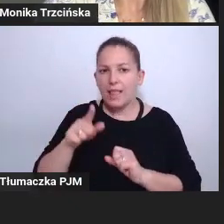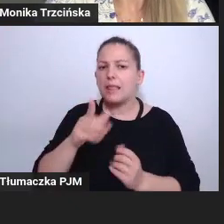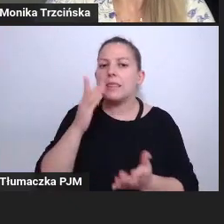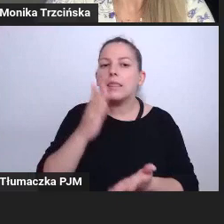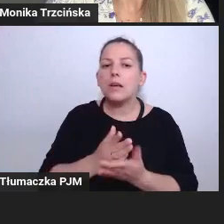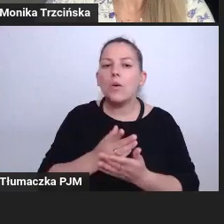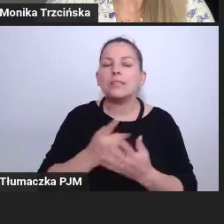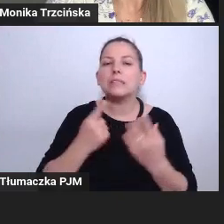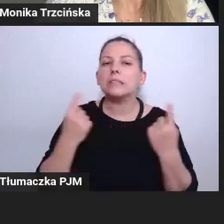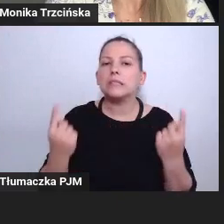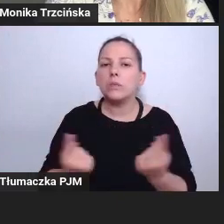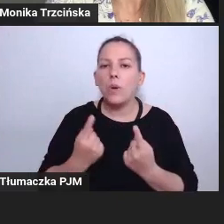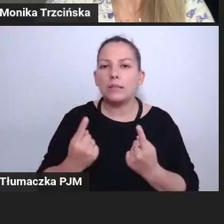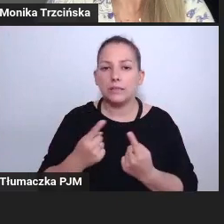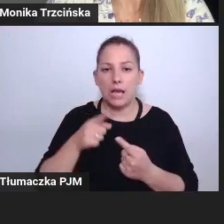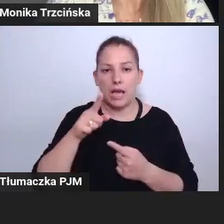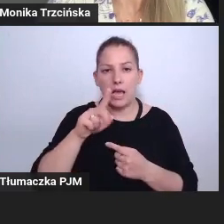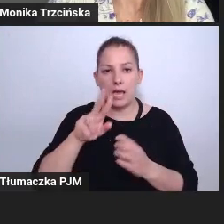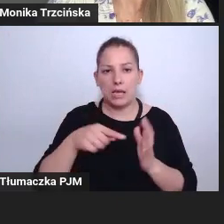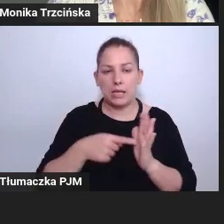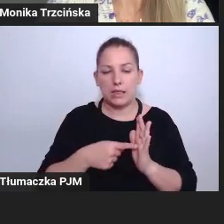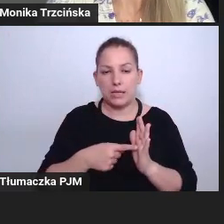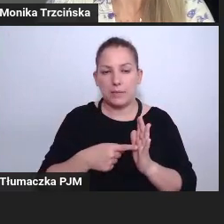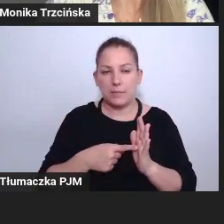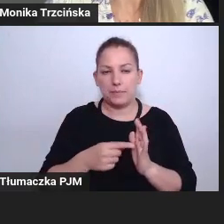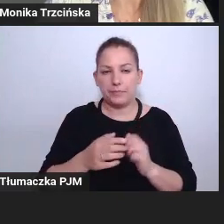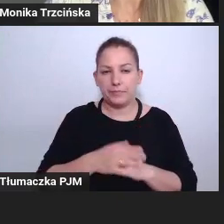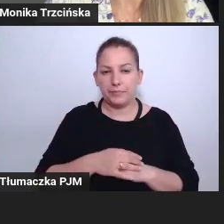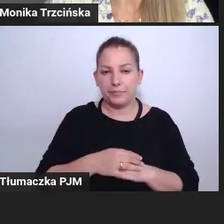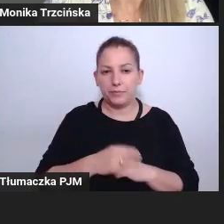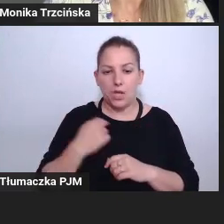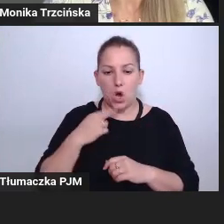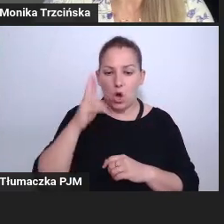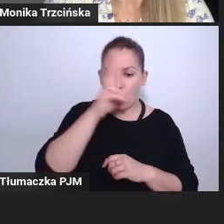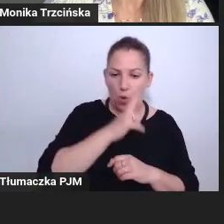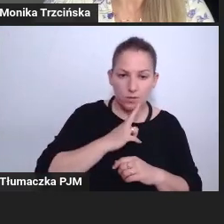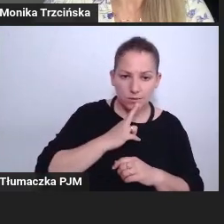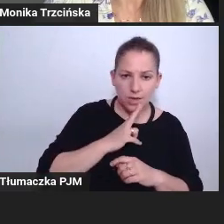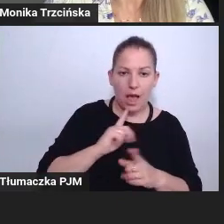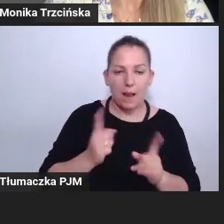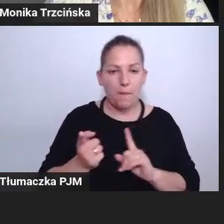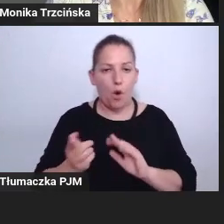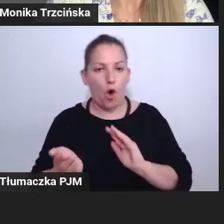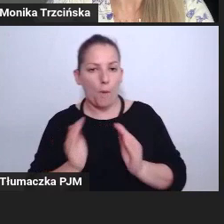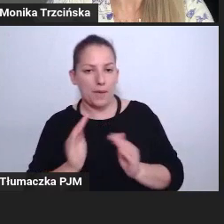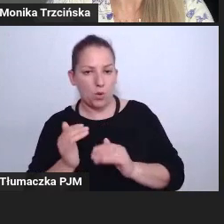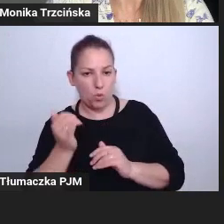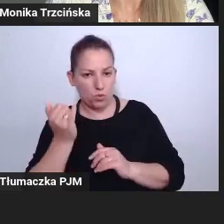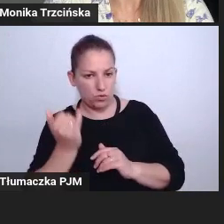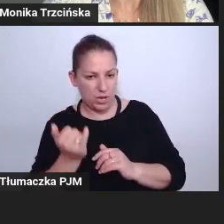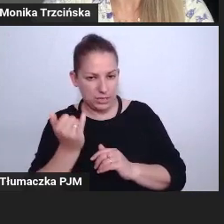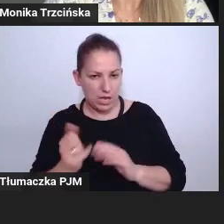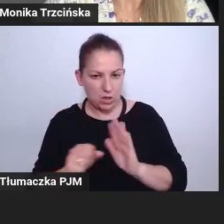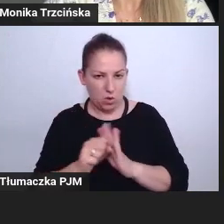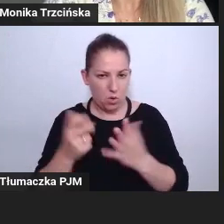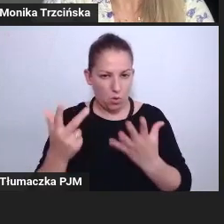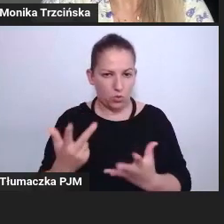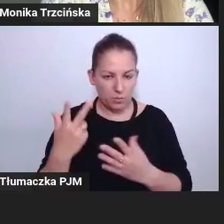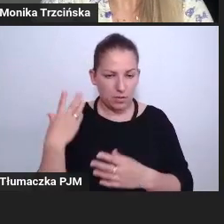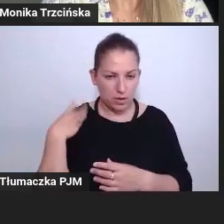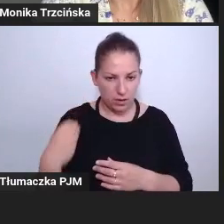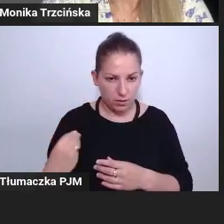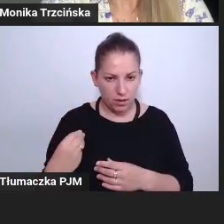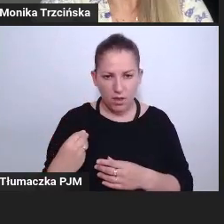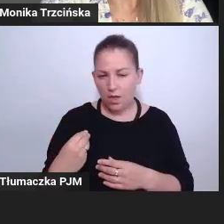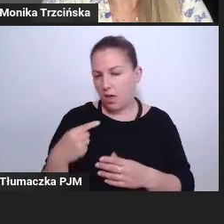tej sytuacji, kiedy jesteśmy rodzicami albo opiekunami dziecka do 8. roku życia. To